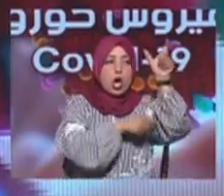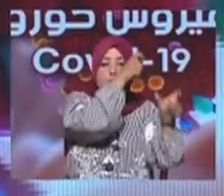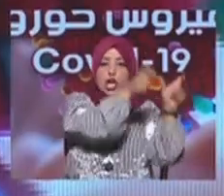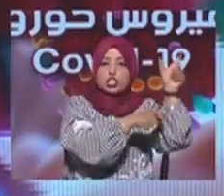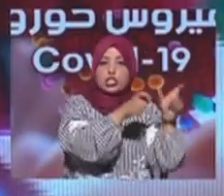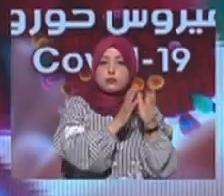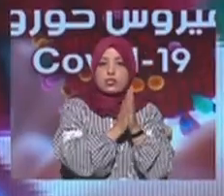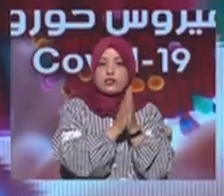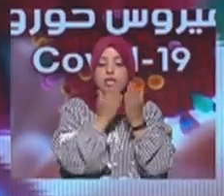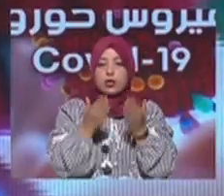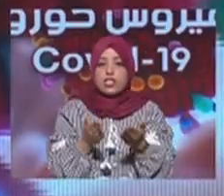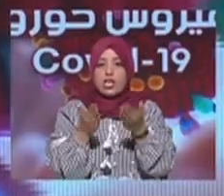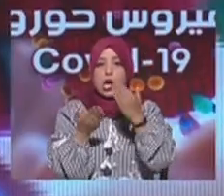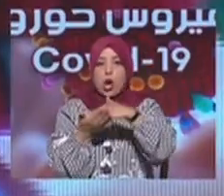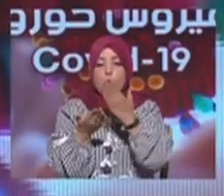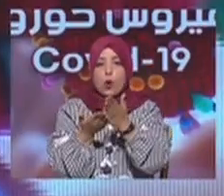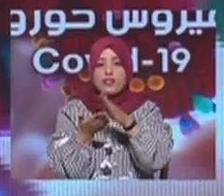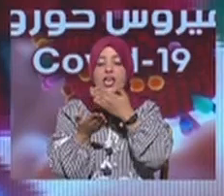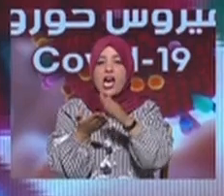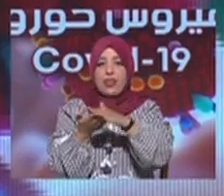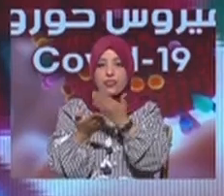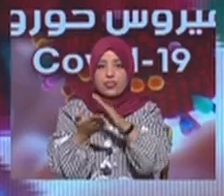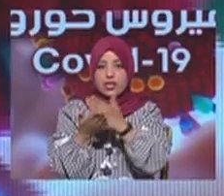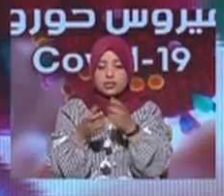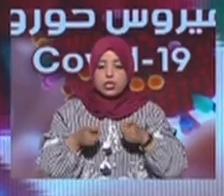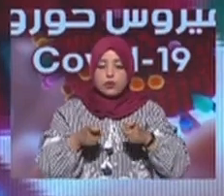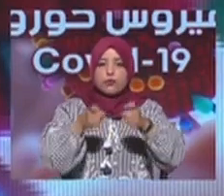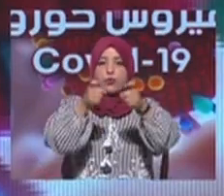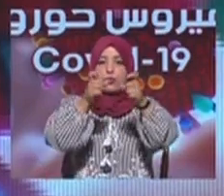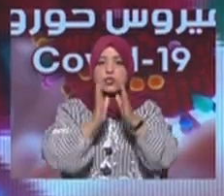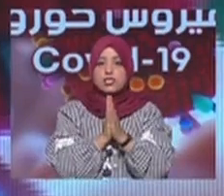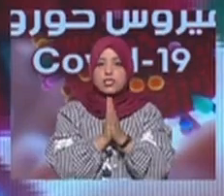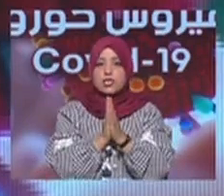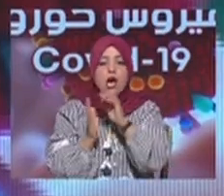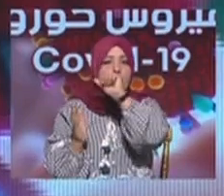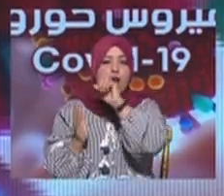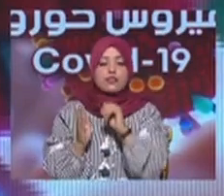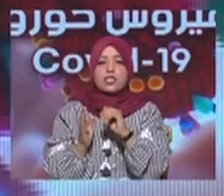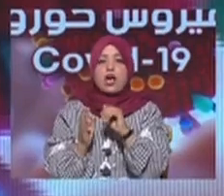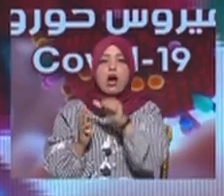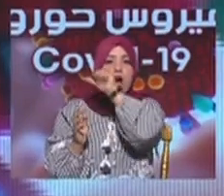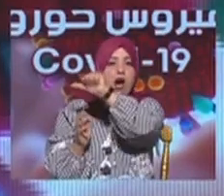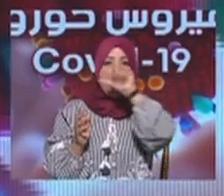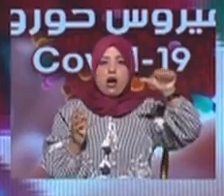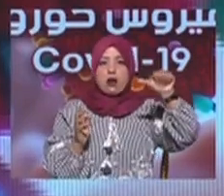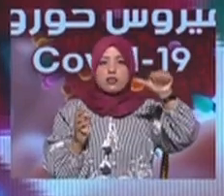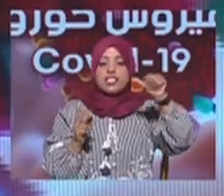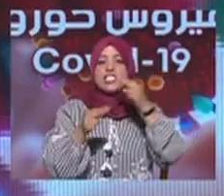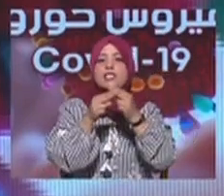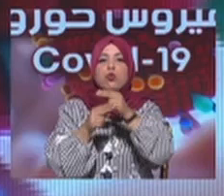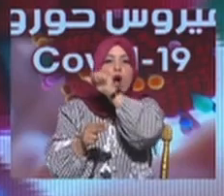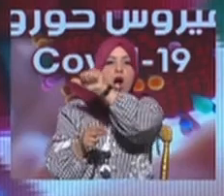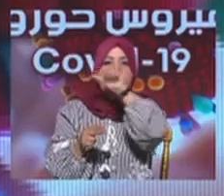زاد جين اخر هو ORF ORF 1 ا عملته خاطر هو الورف هذا المهم خاطر الي تري كونسيرفي